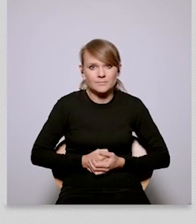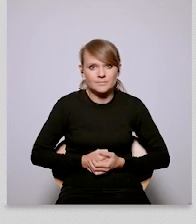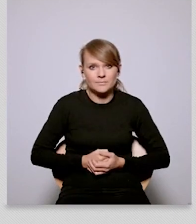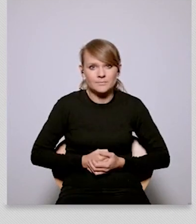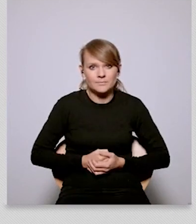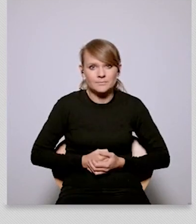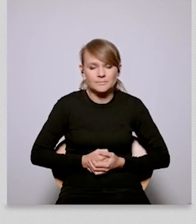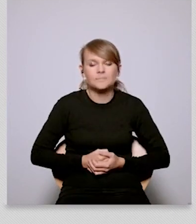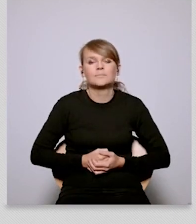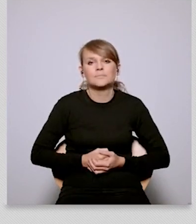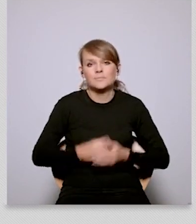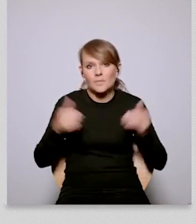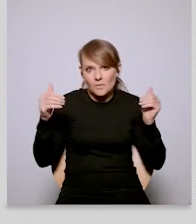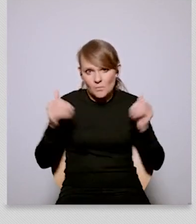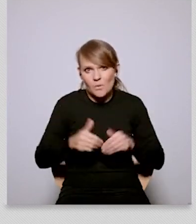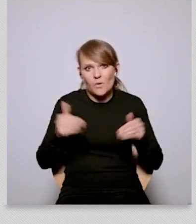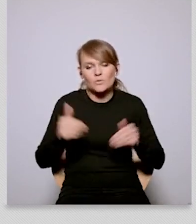może w końcu